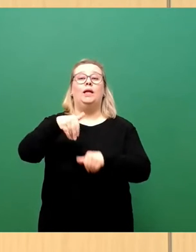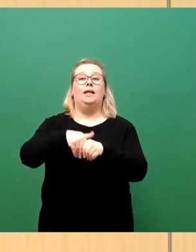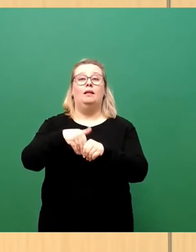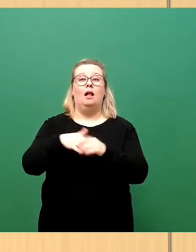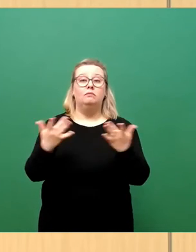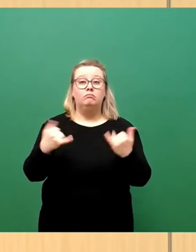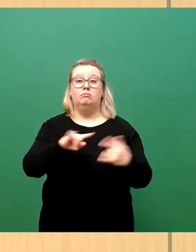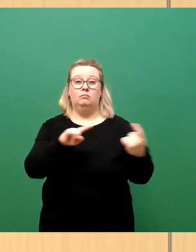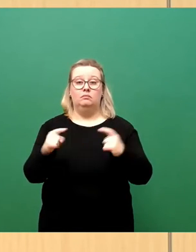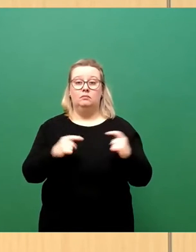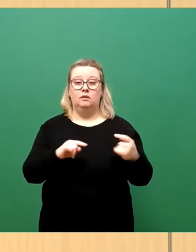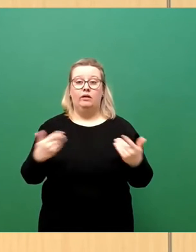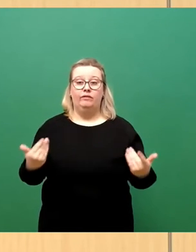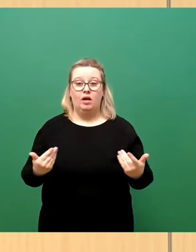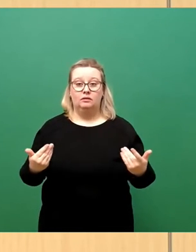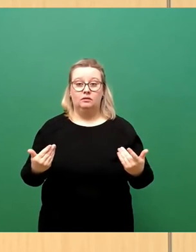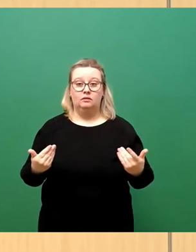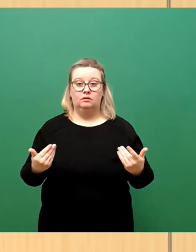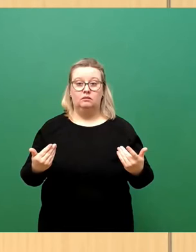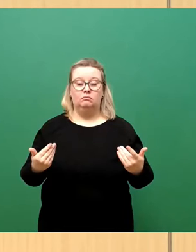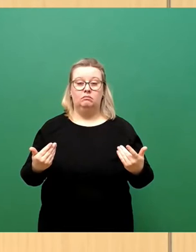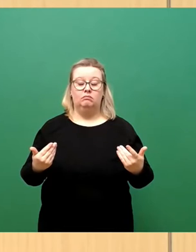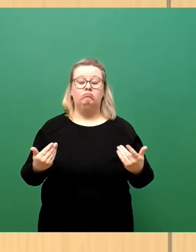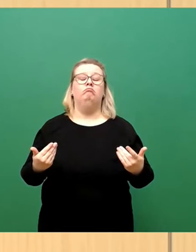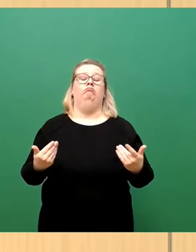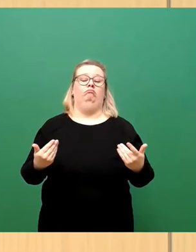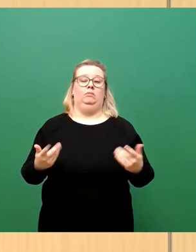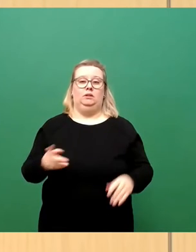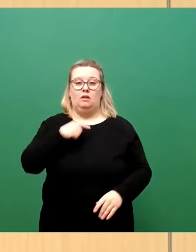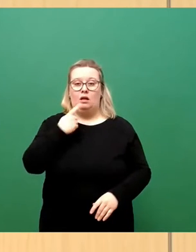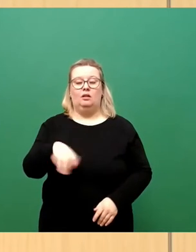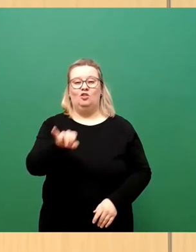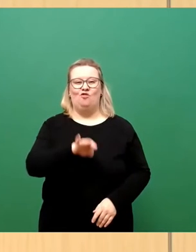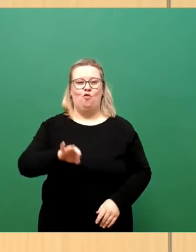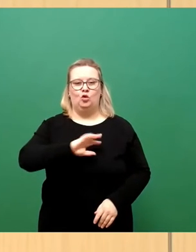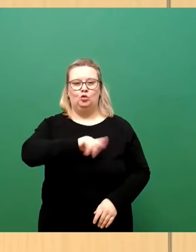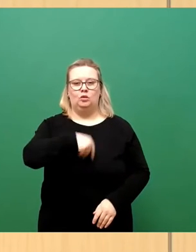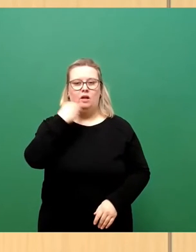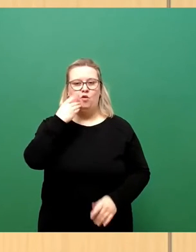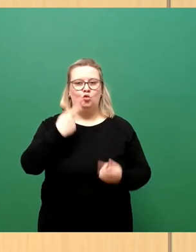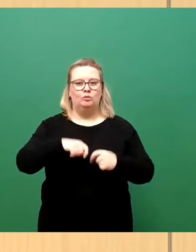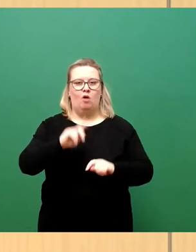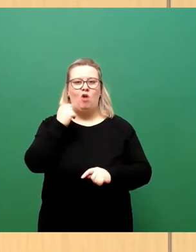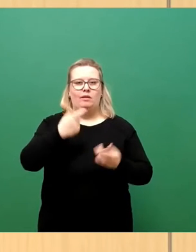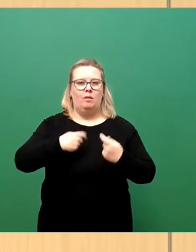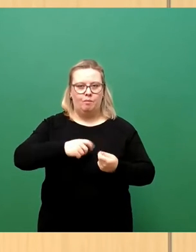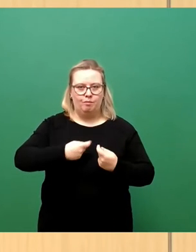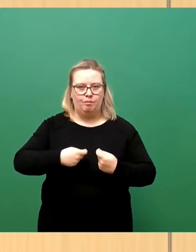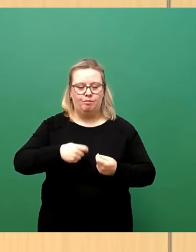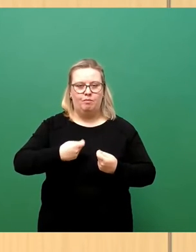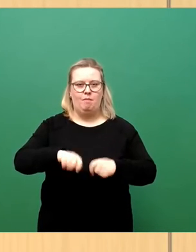hier heute eigentlich? Wir reden darüber, dass eine Quote von sozialem Wohnungsbau pro Bebauungsplan festgelegt